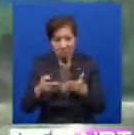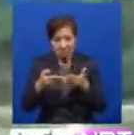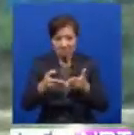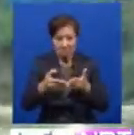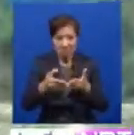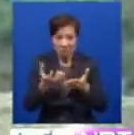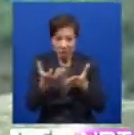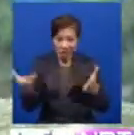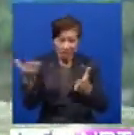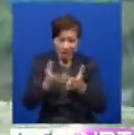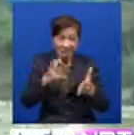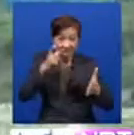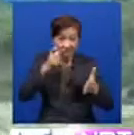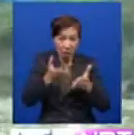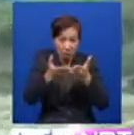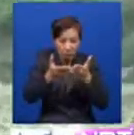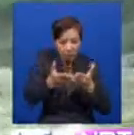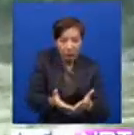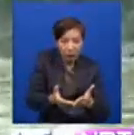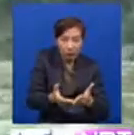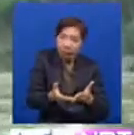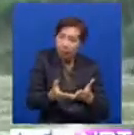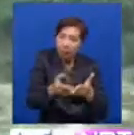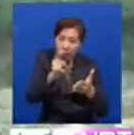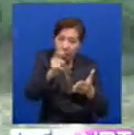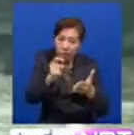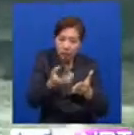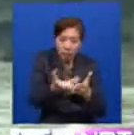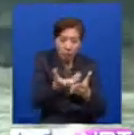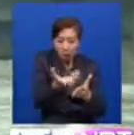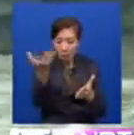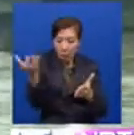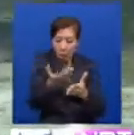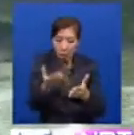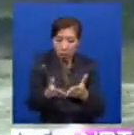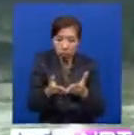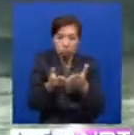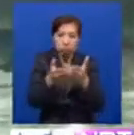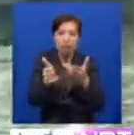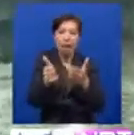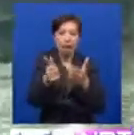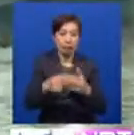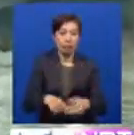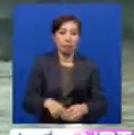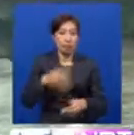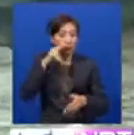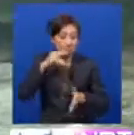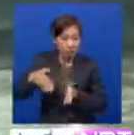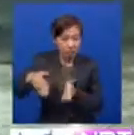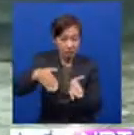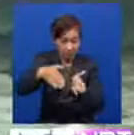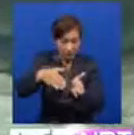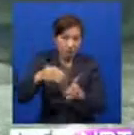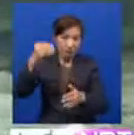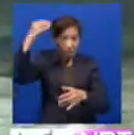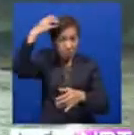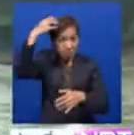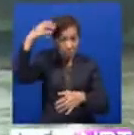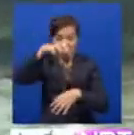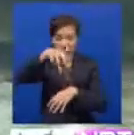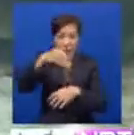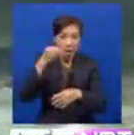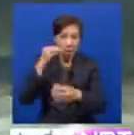ต้องลดปริมาณสินค้าลงกว่าร้อยละ 10ขณะที่ชาวลาวในเมืองต้นผึ้งก็จับจองพื้นที่ริมฝั่งแม่น้ำโขงปลูกพืชระยะ